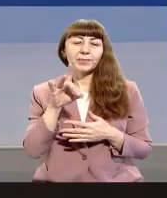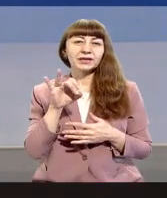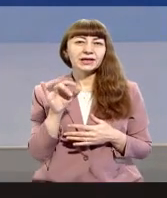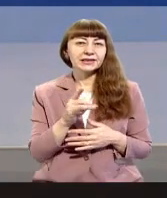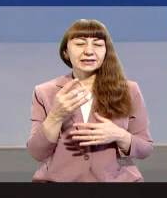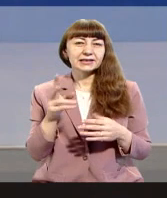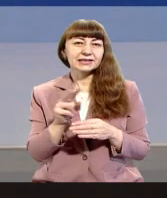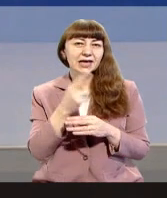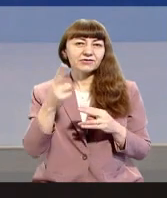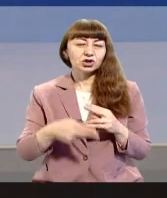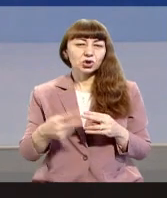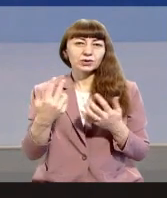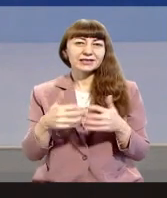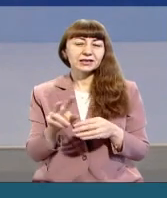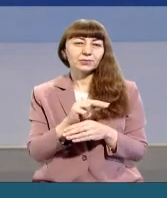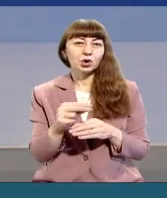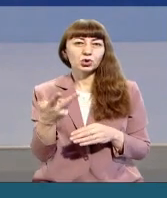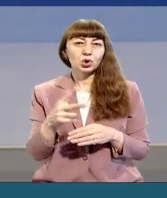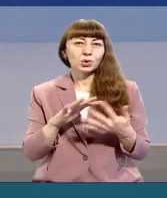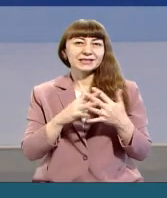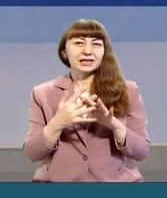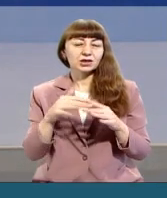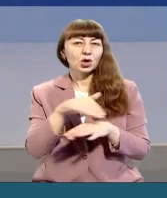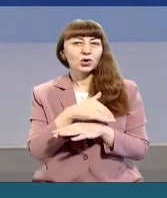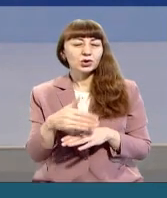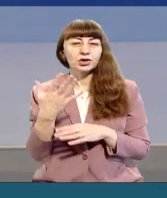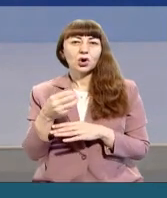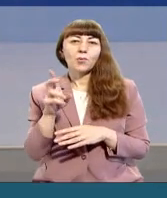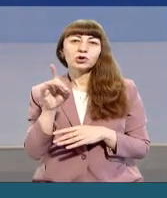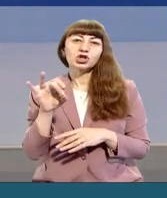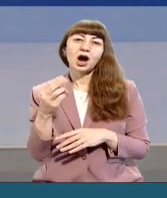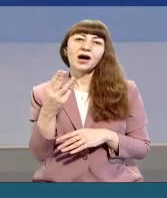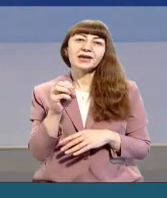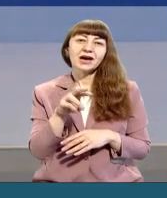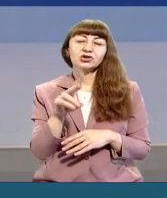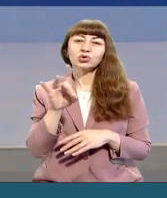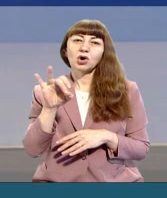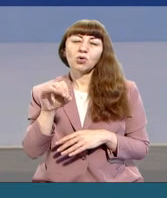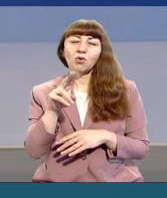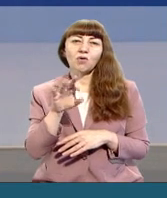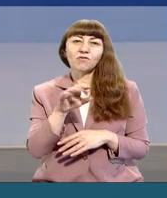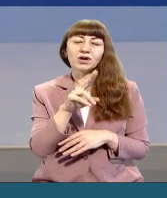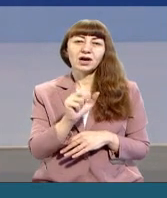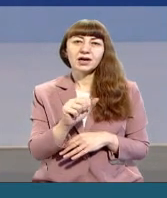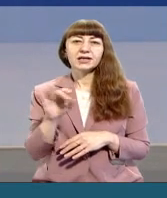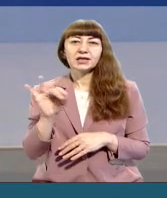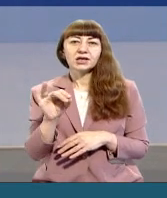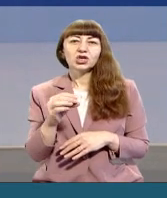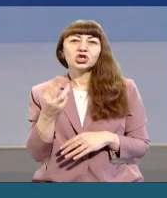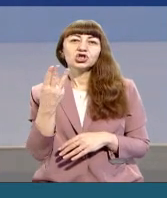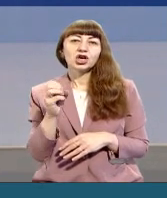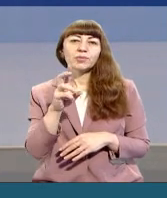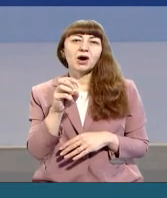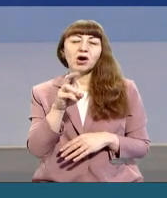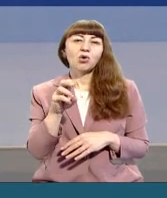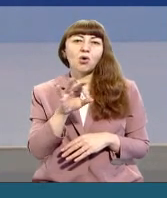жұмыстары аяқталды. Оның ішінде Большая Чураковка ауылы және 2 Щербакова және Силантьевка ауылдары. Құрылыс монтаж жұмыстары облыстық